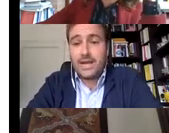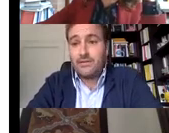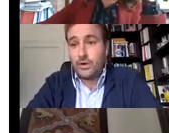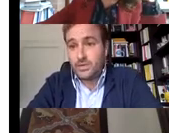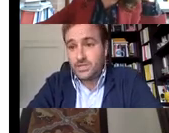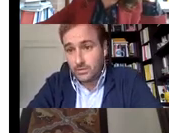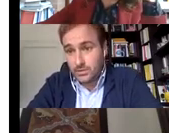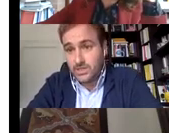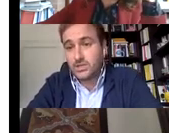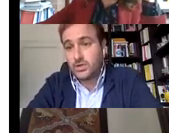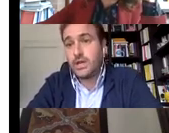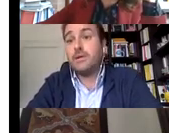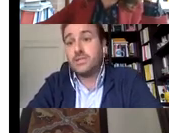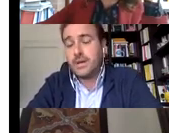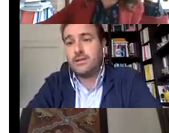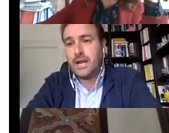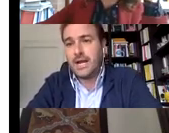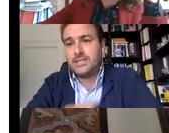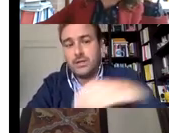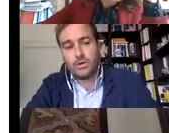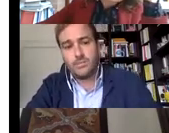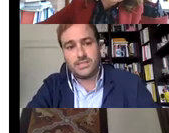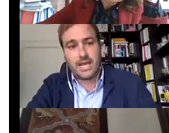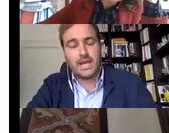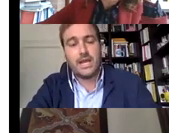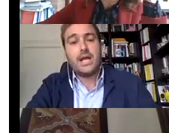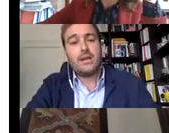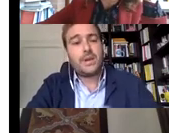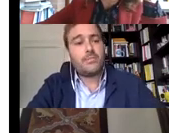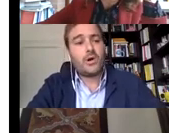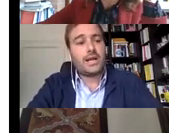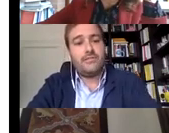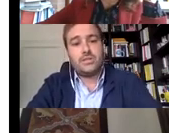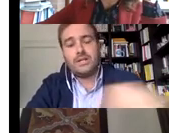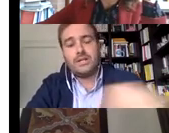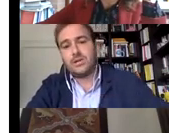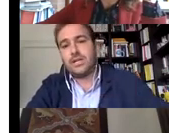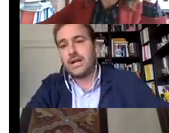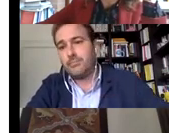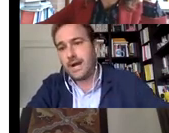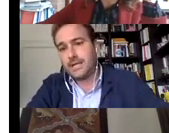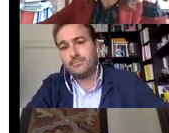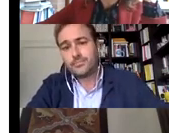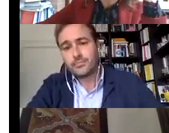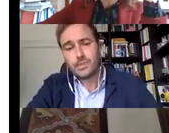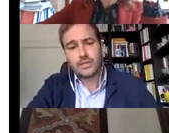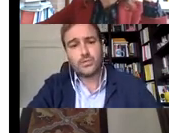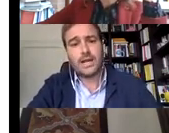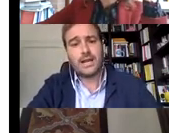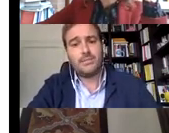peculiari che vanno messi in considerazione rispetto all'analisi con i ministeri. Il primo è che la visualizzazione delle campagne